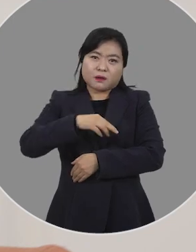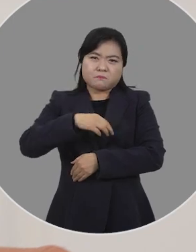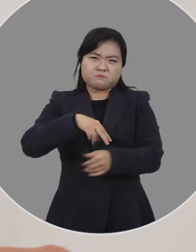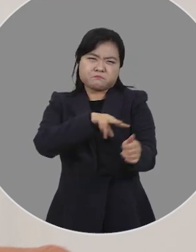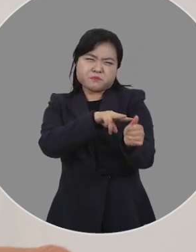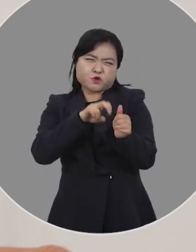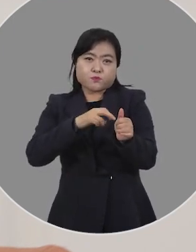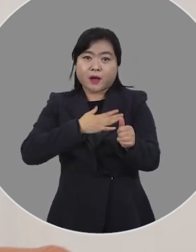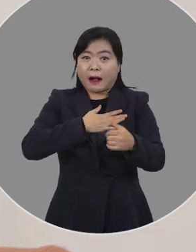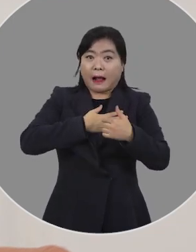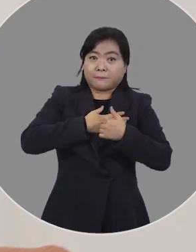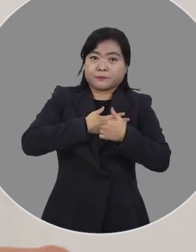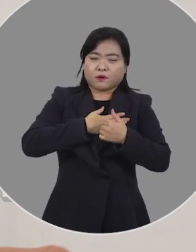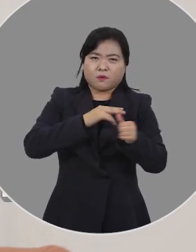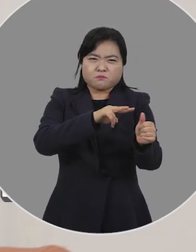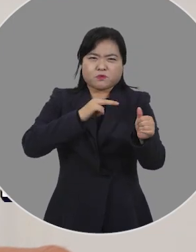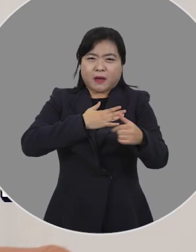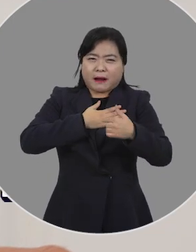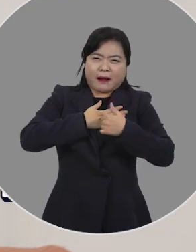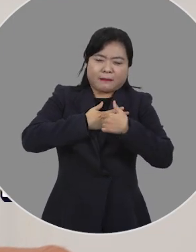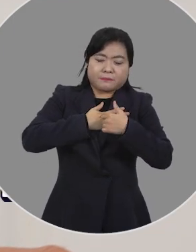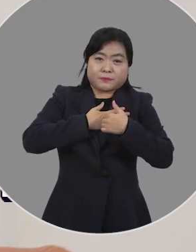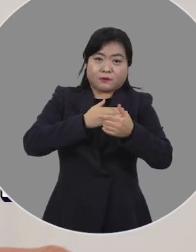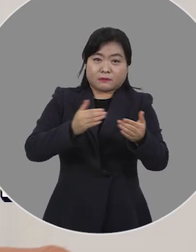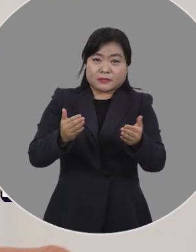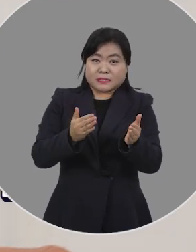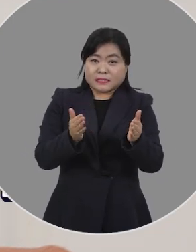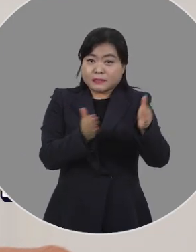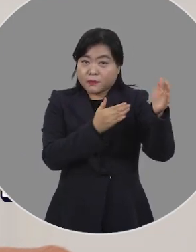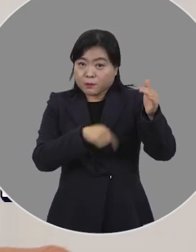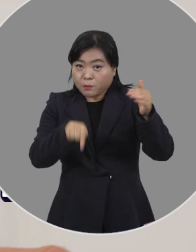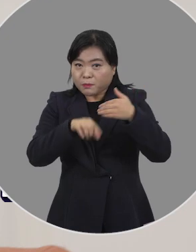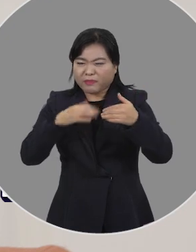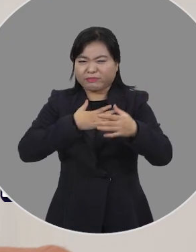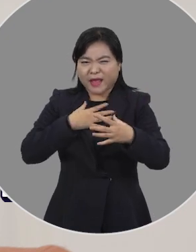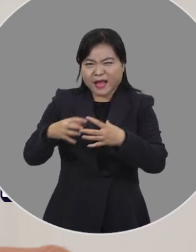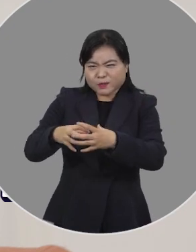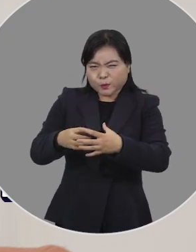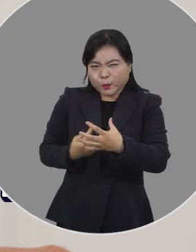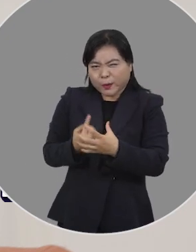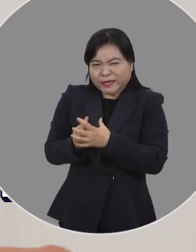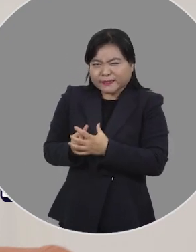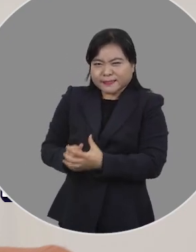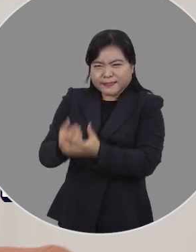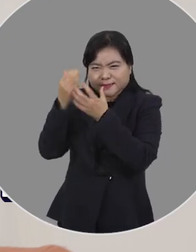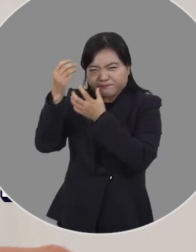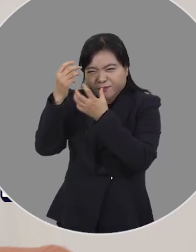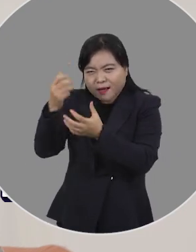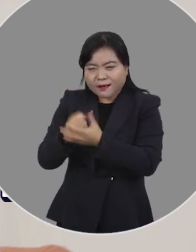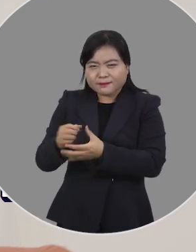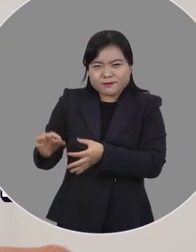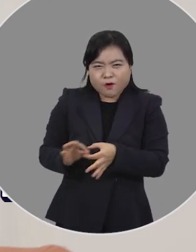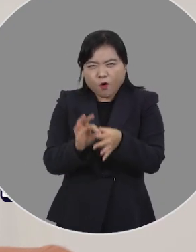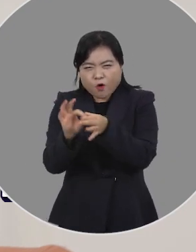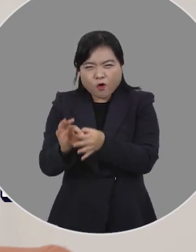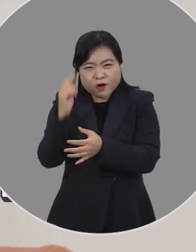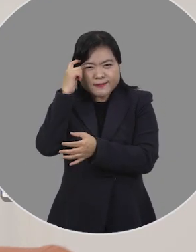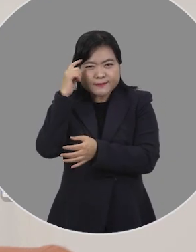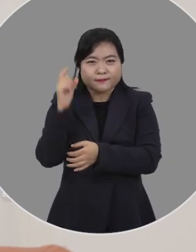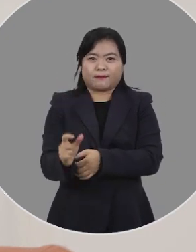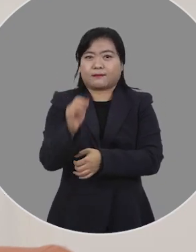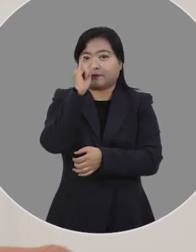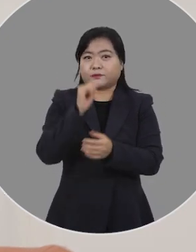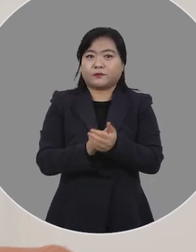감정인데 그거의 이면에는 자기 집단에 대한 강력한 어떤 집착, 어떤 그런 연결 의식 이런 게 있거든요.